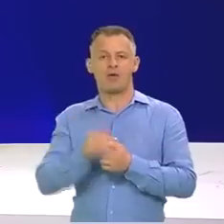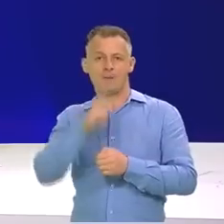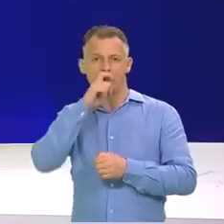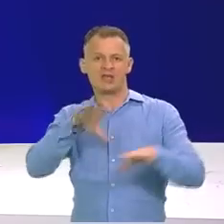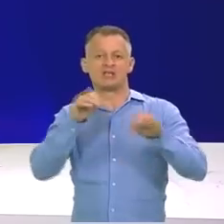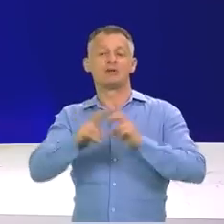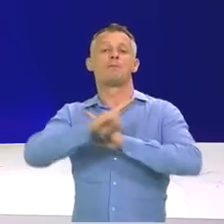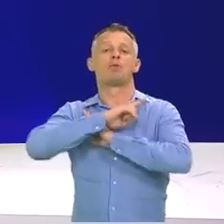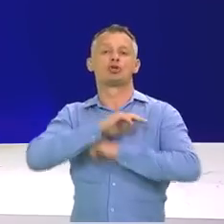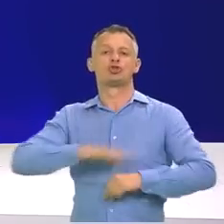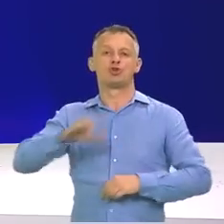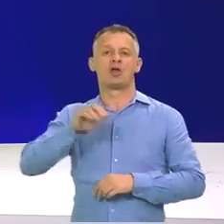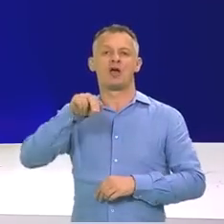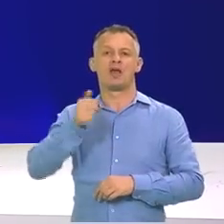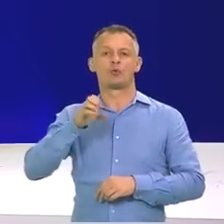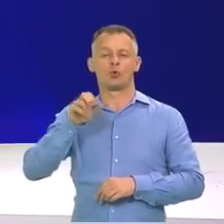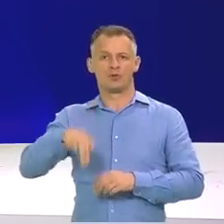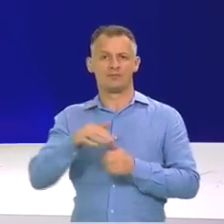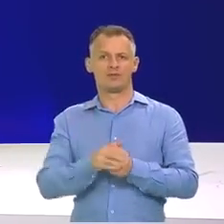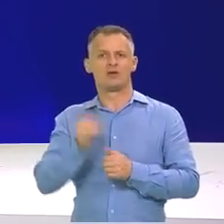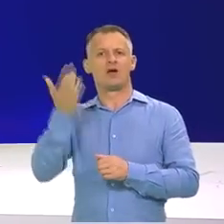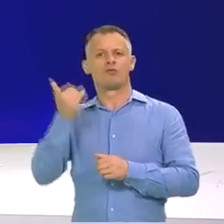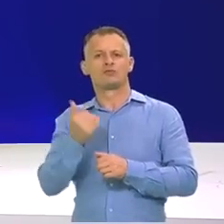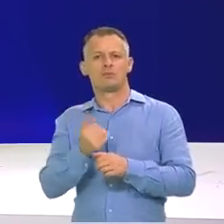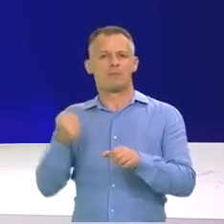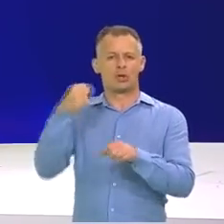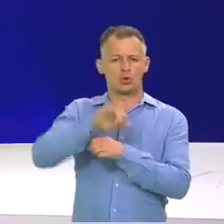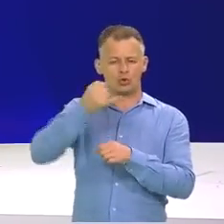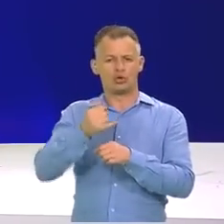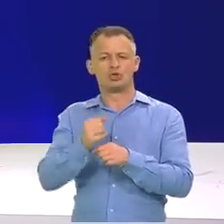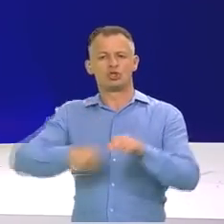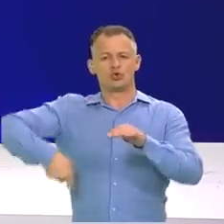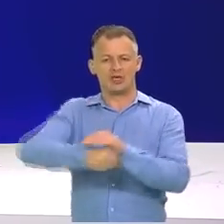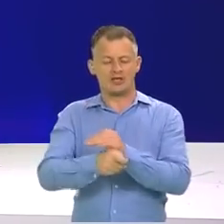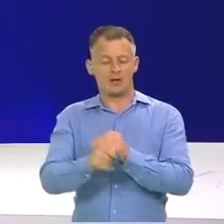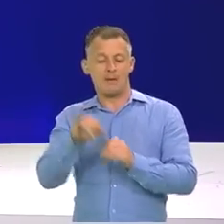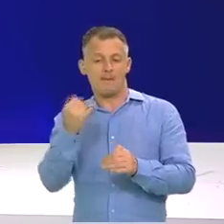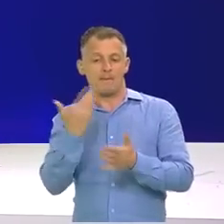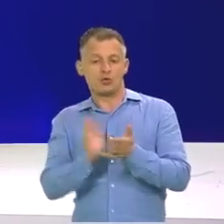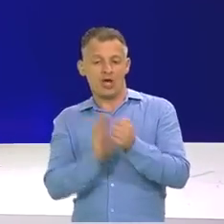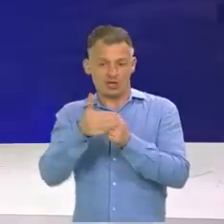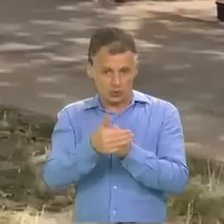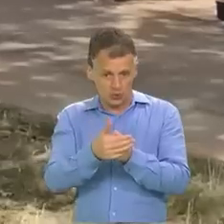Neptun. Fusese bătut și înjunghiat de mai multe ori și, ca să-și ascundă urmele, ucigașul a incendiat trupul.